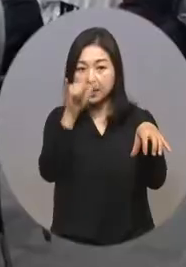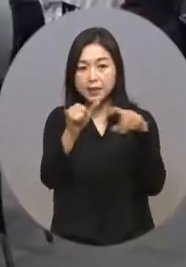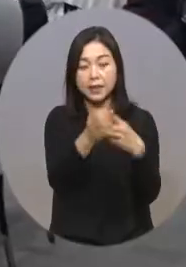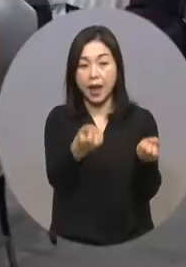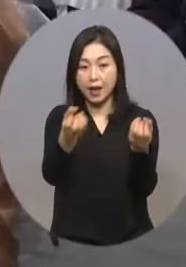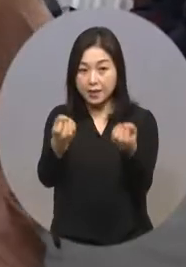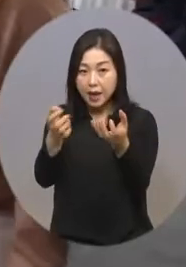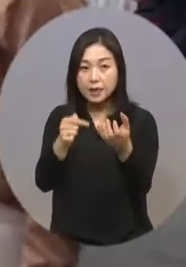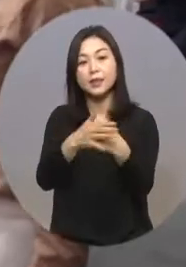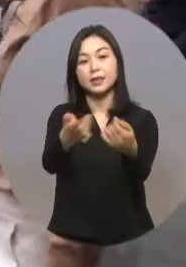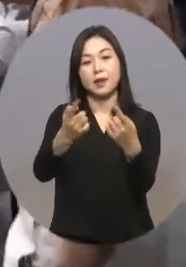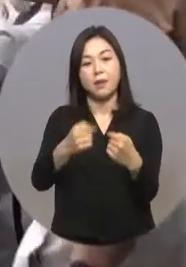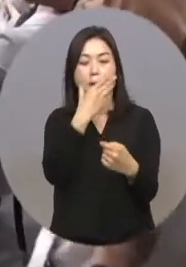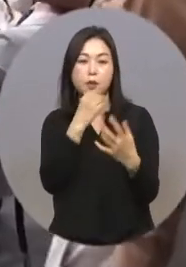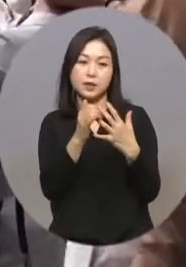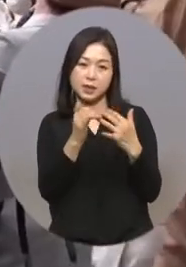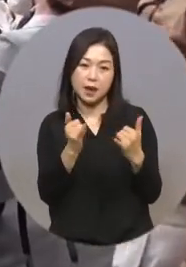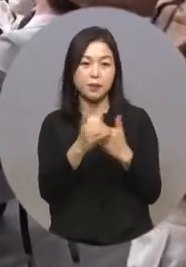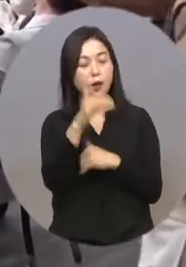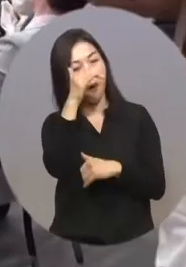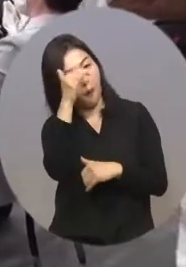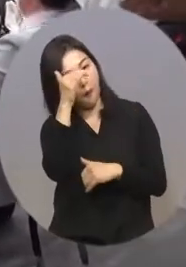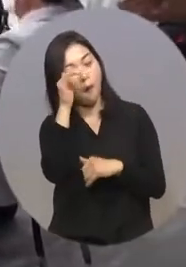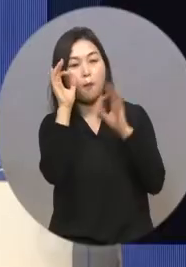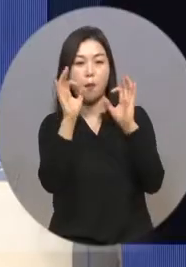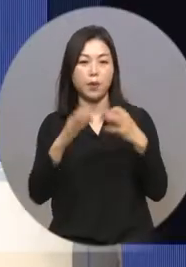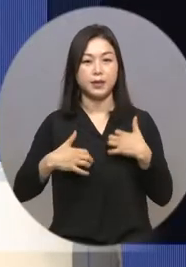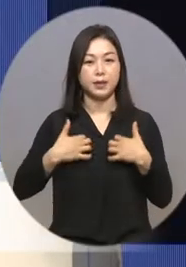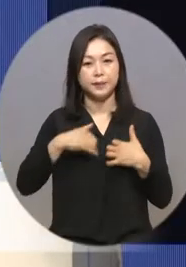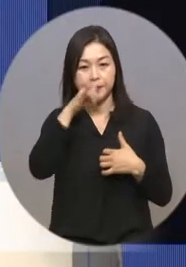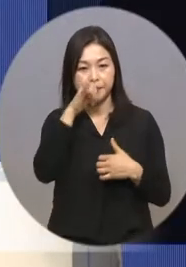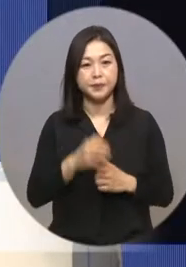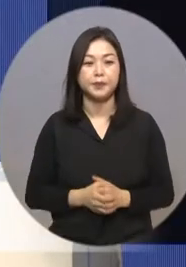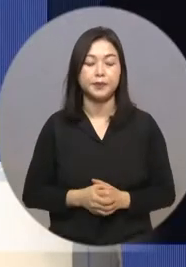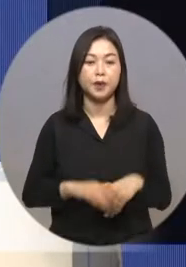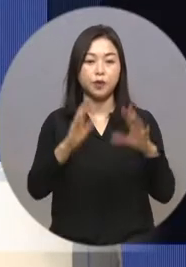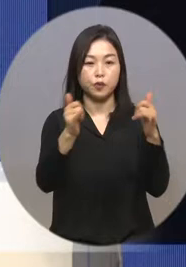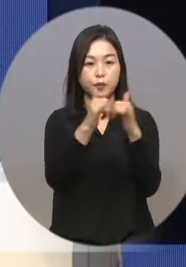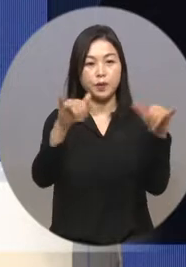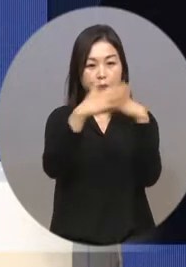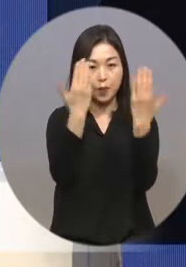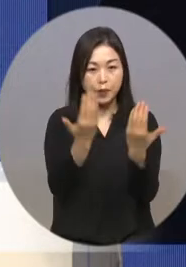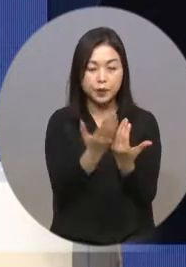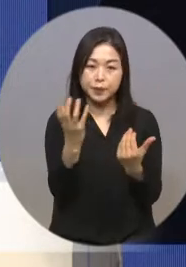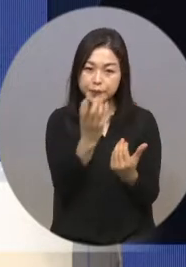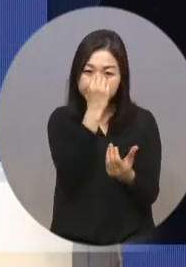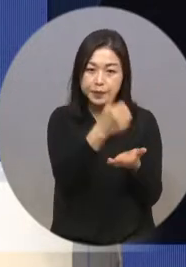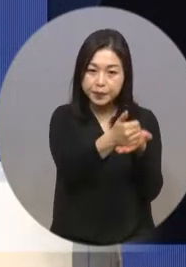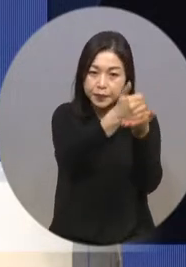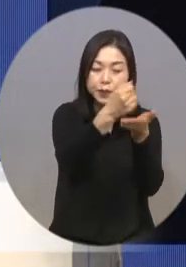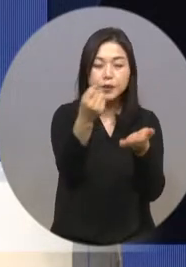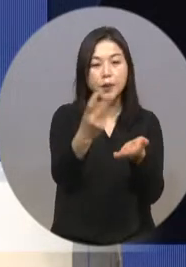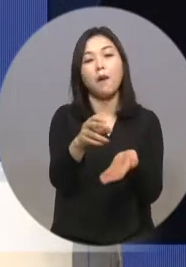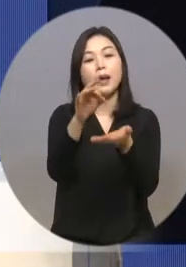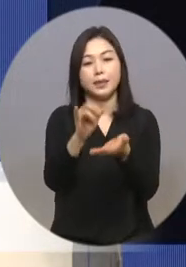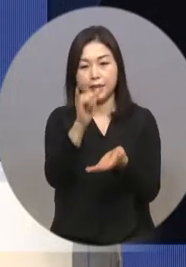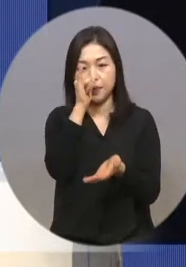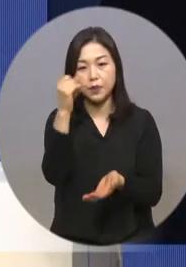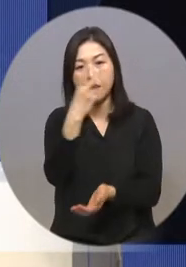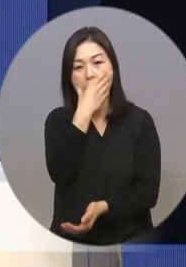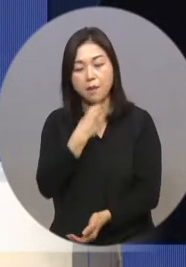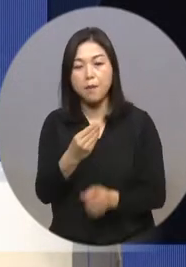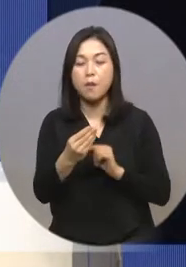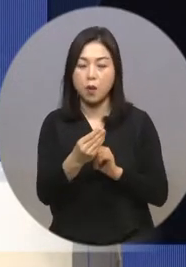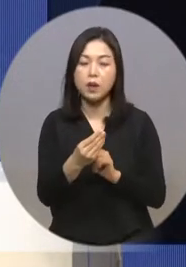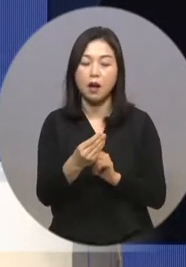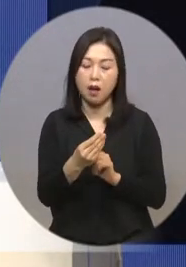참여한 복지 인들에게 즐거움을 선물했습니다 으 음 자모 같이 007